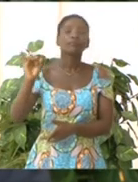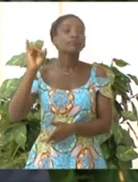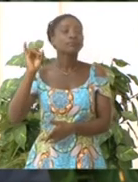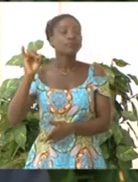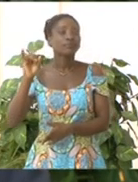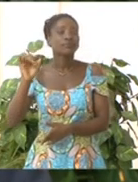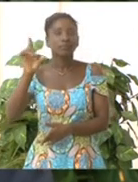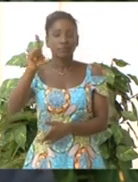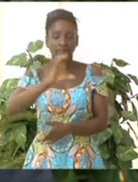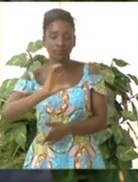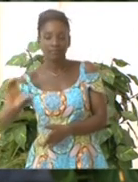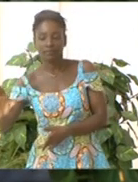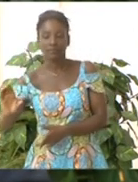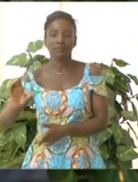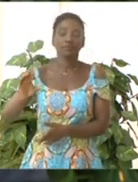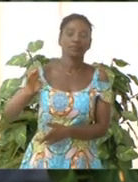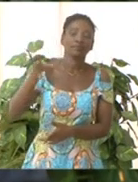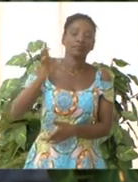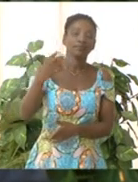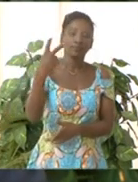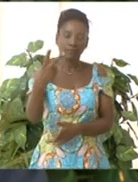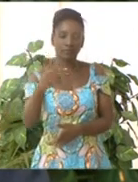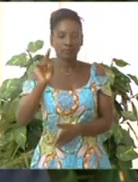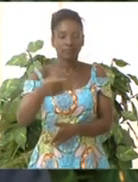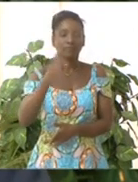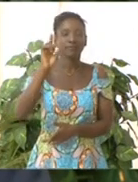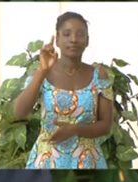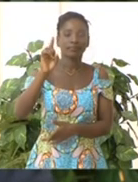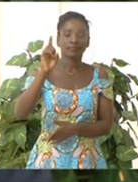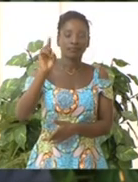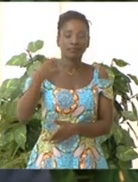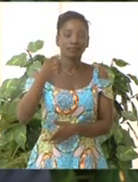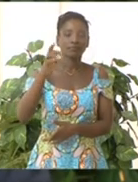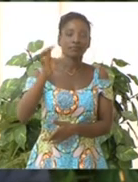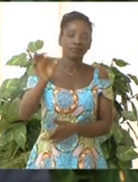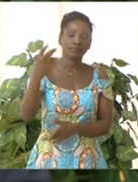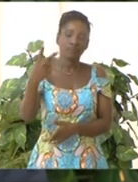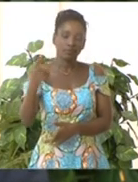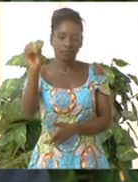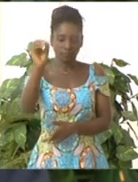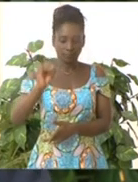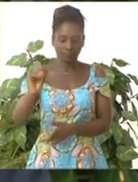172 soit 1,88 % vais dire qu'on a aimé henri